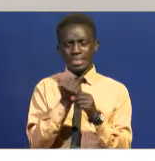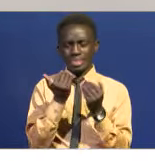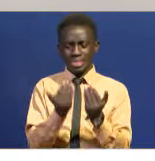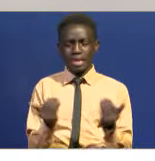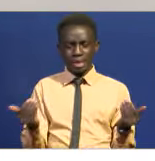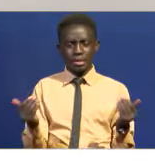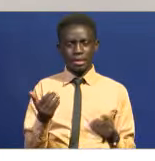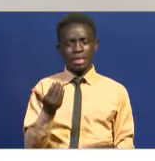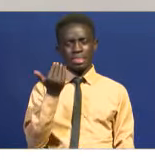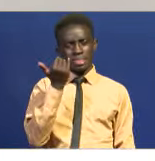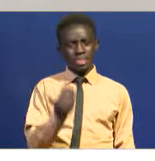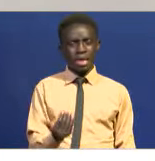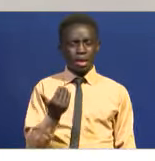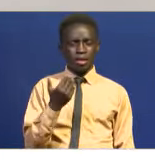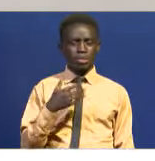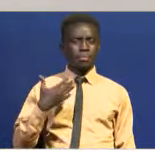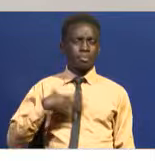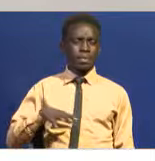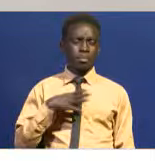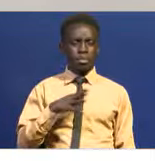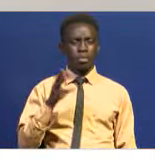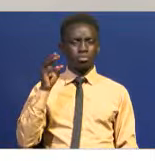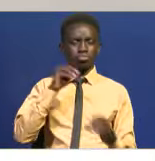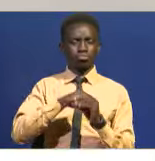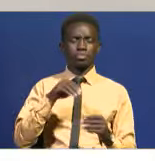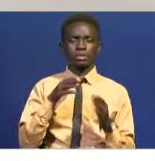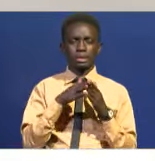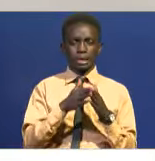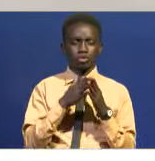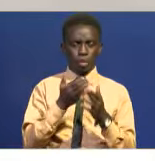and in the videos obtained as sometimes she's